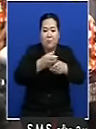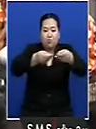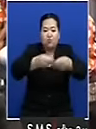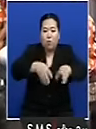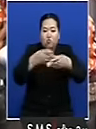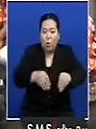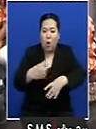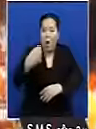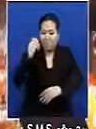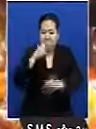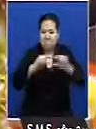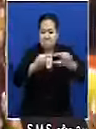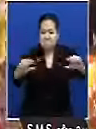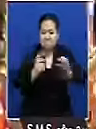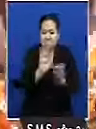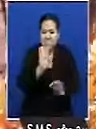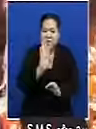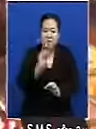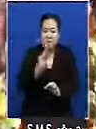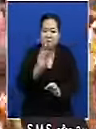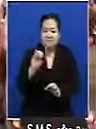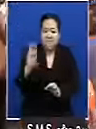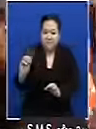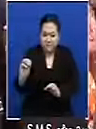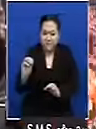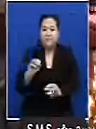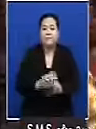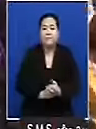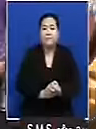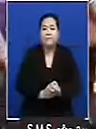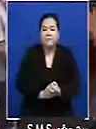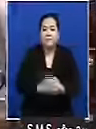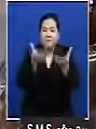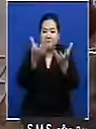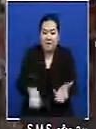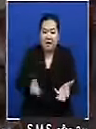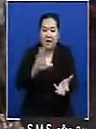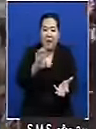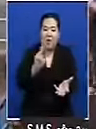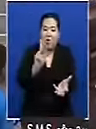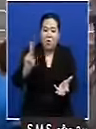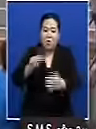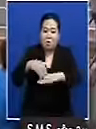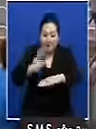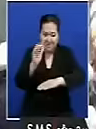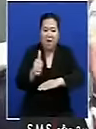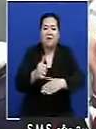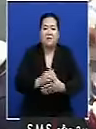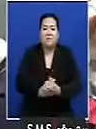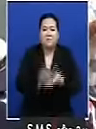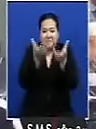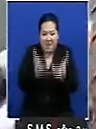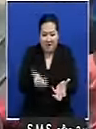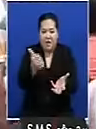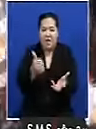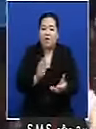อร์ลามิเนตค่ะหนา40มิลลิเมตรรับน้ำหนักได้ปลอดภัยไม่น้อยกว่า500กิโลกรัมต่อตารางเมตรก็คือรับน้ำหนัก